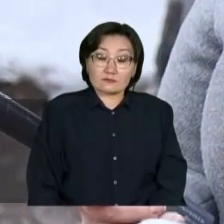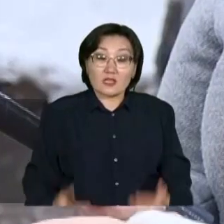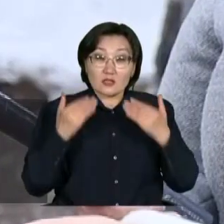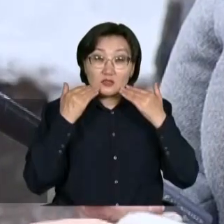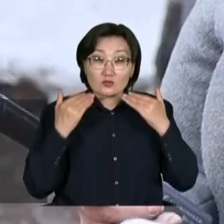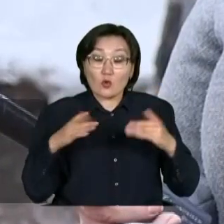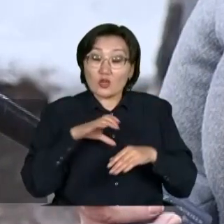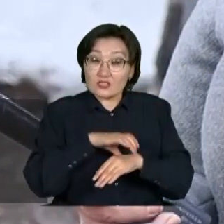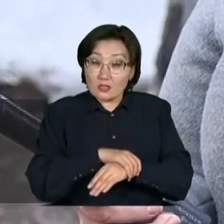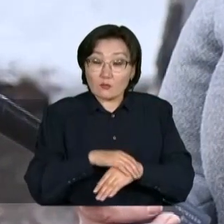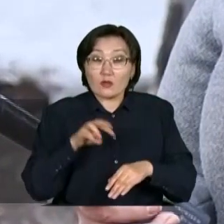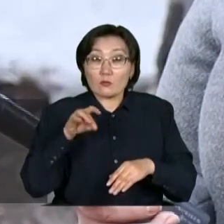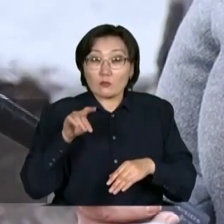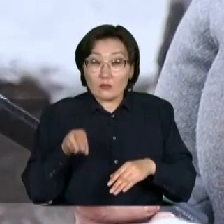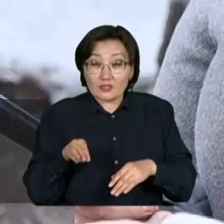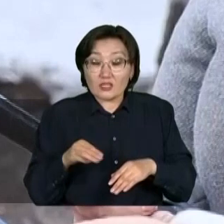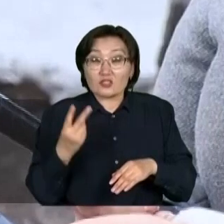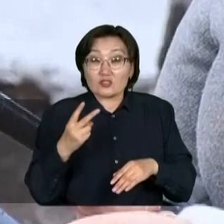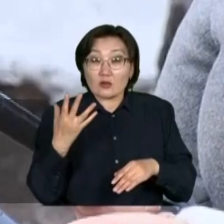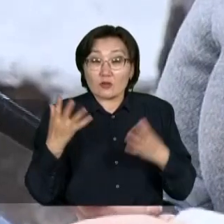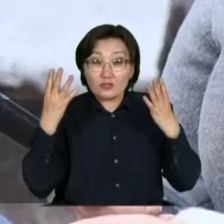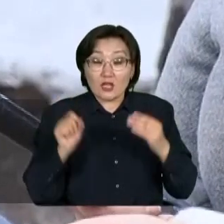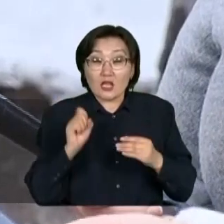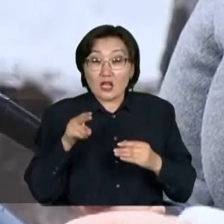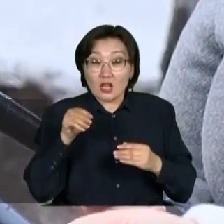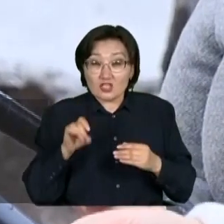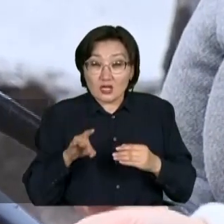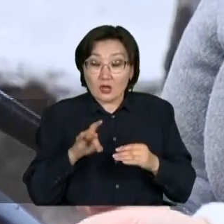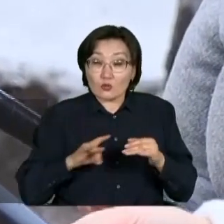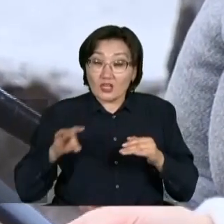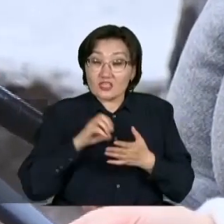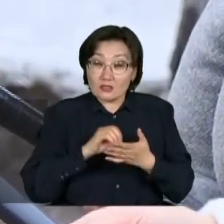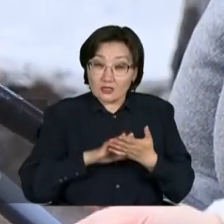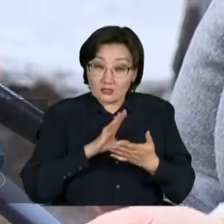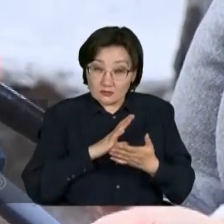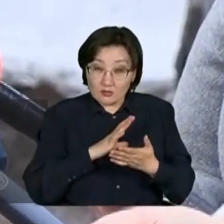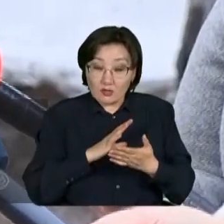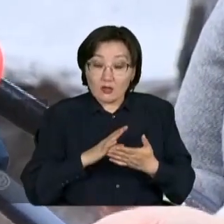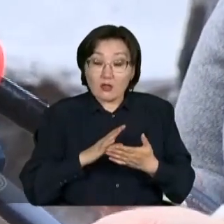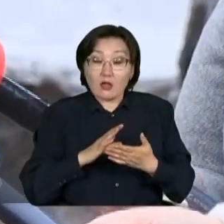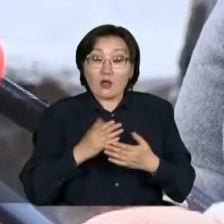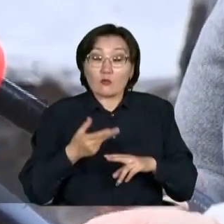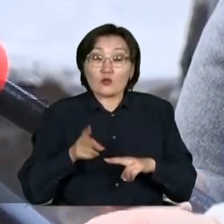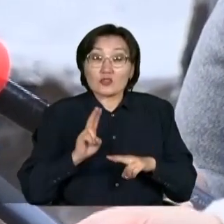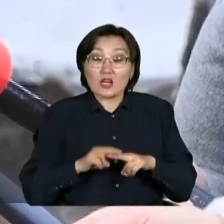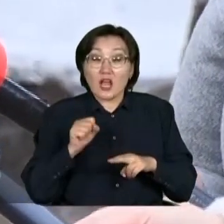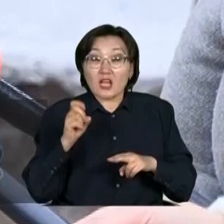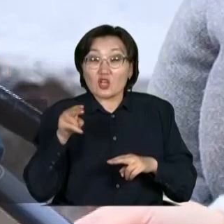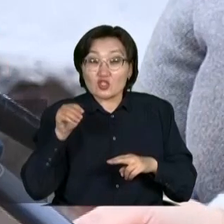Соңғы дерек Наурыздың 25-сі күні Ақжар ауданында тіркелді. Айта кеткен жөн,